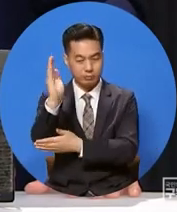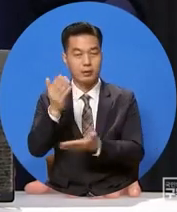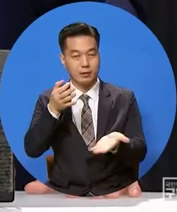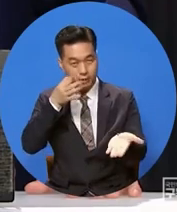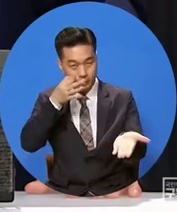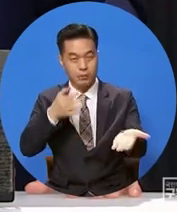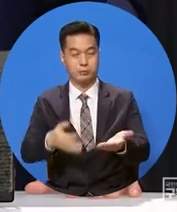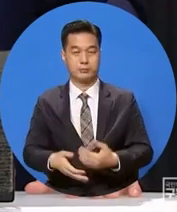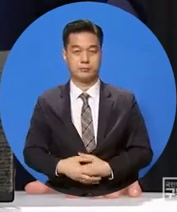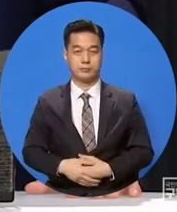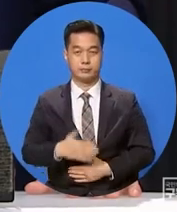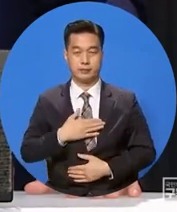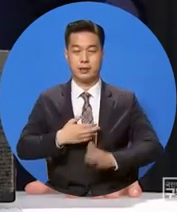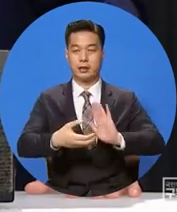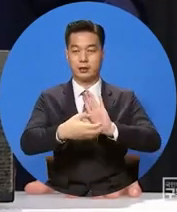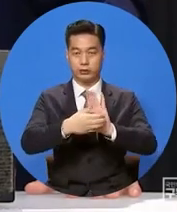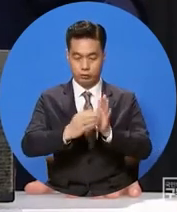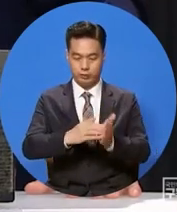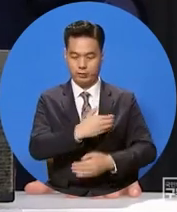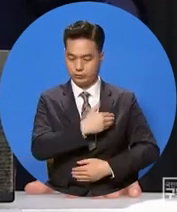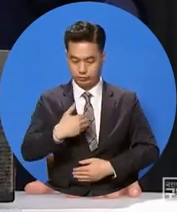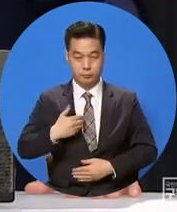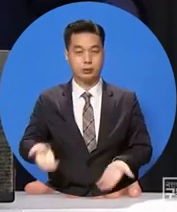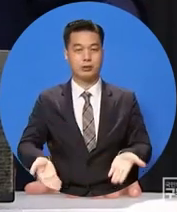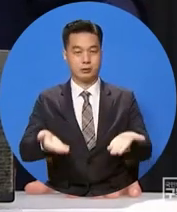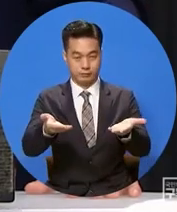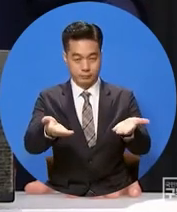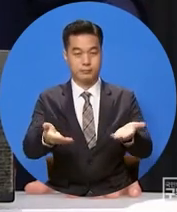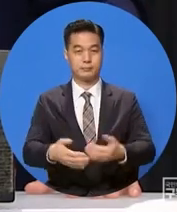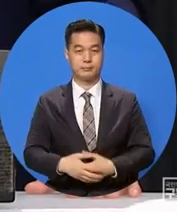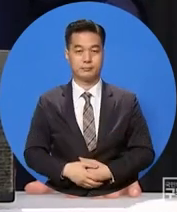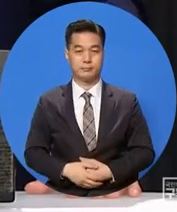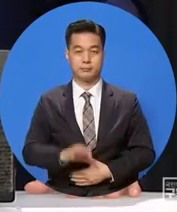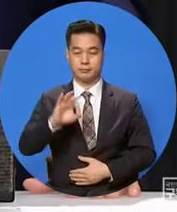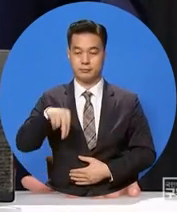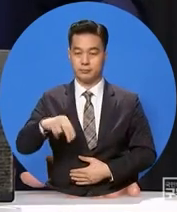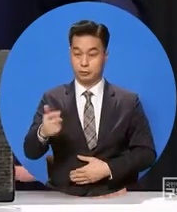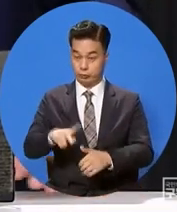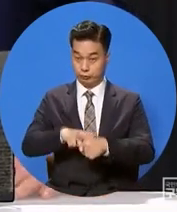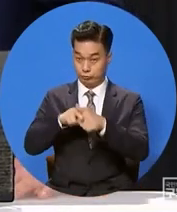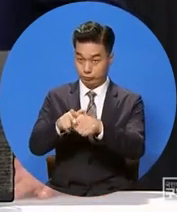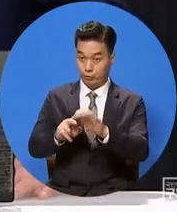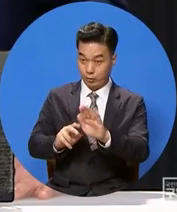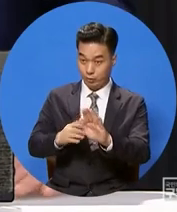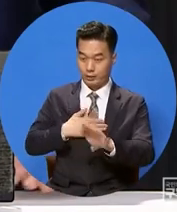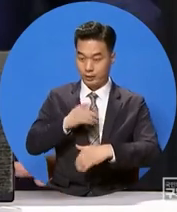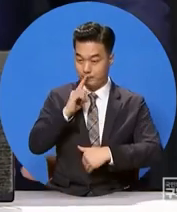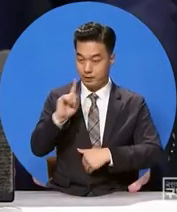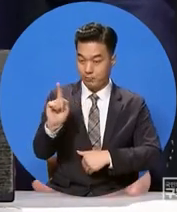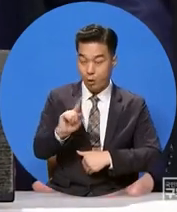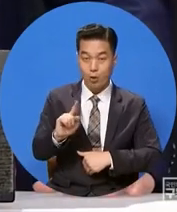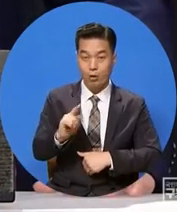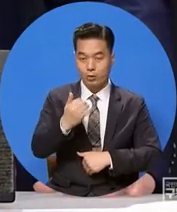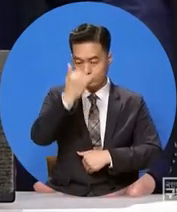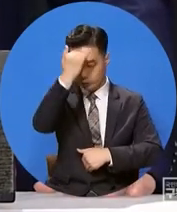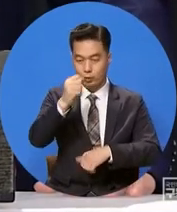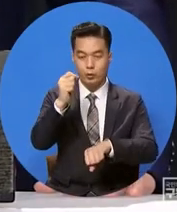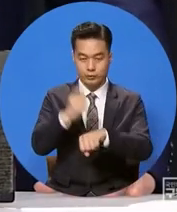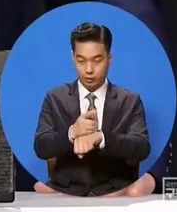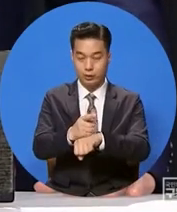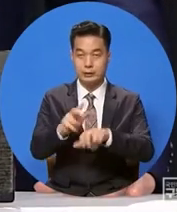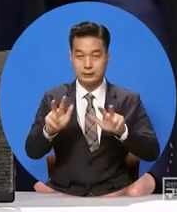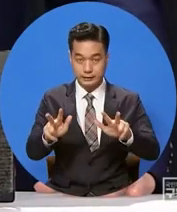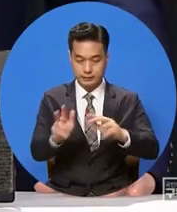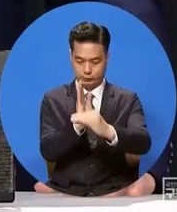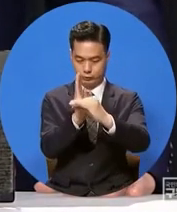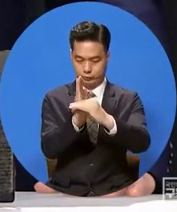네. 정책에 제가 이 정도면은 아니, 충분히 해드렸지 않습니까? 네. 제가 말씀드리는 네. 거는 도덕성 문제를 지금